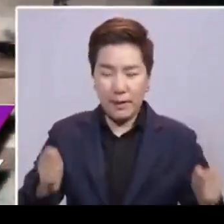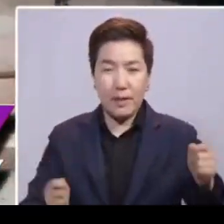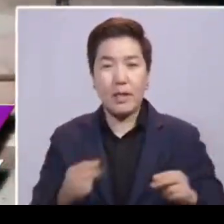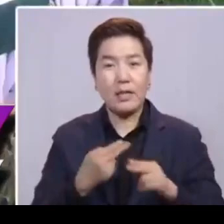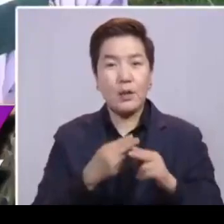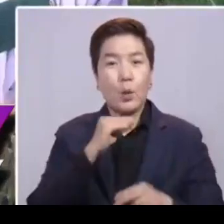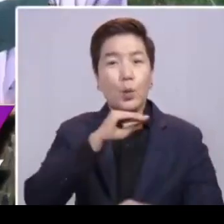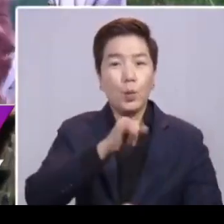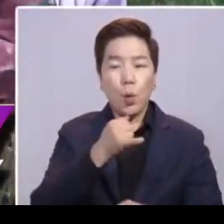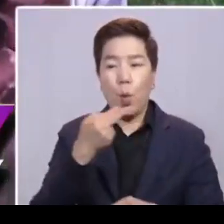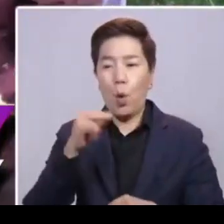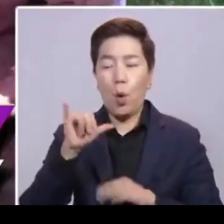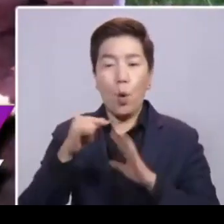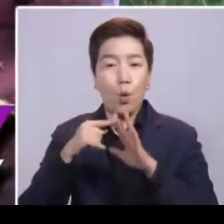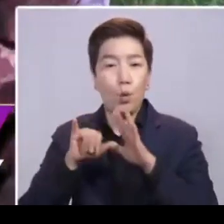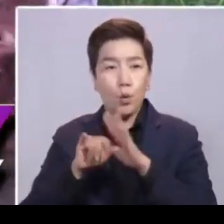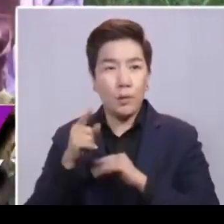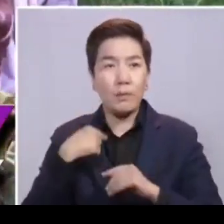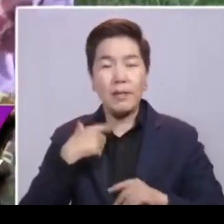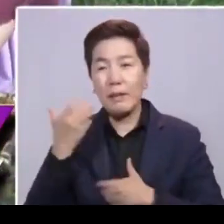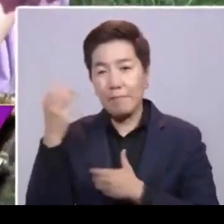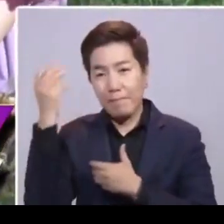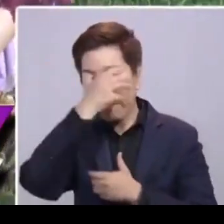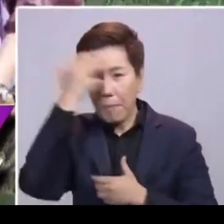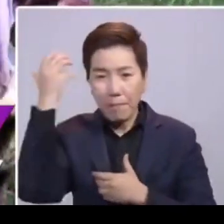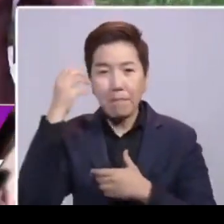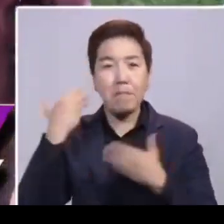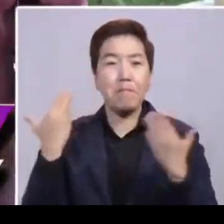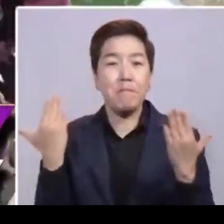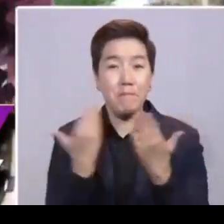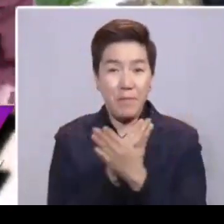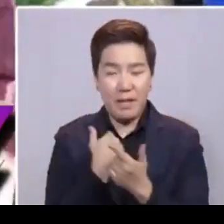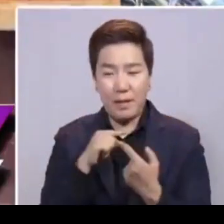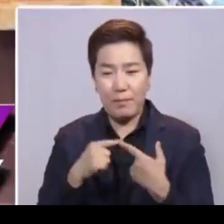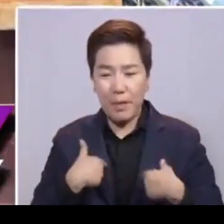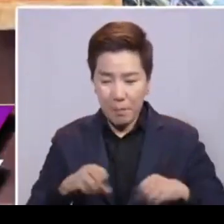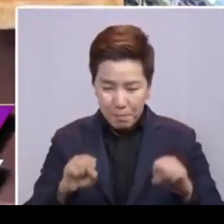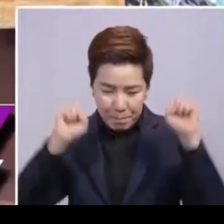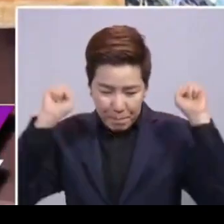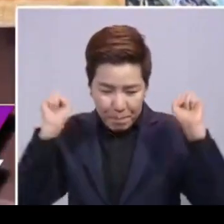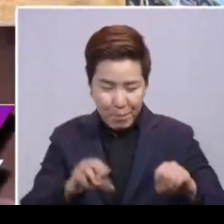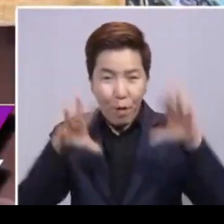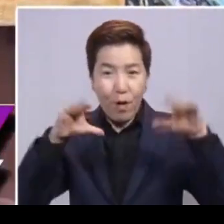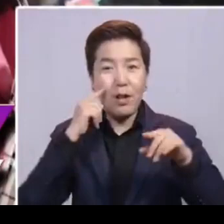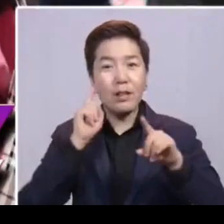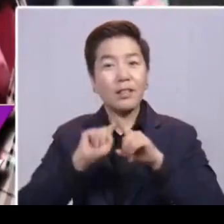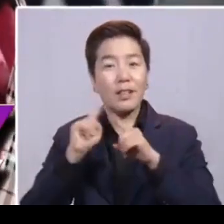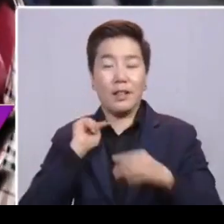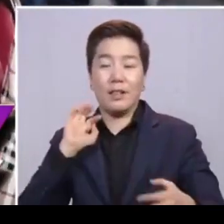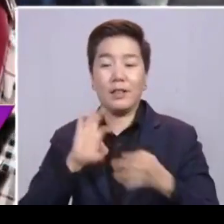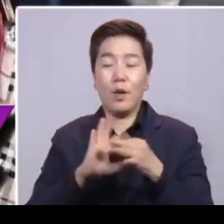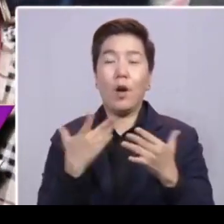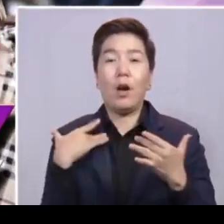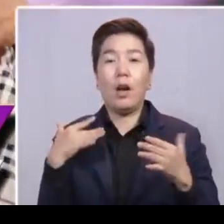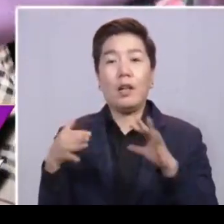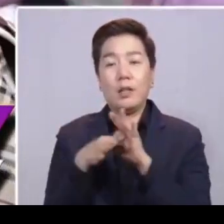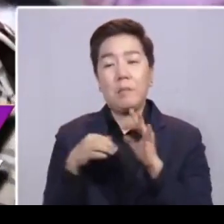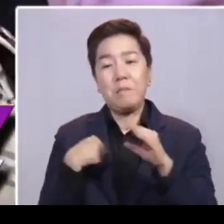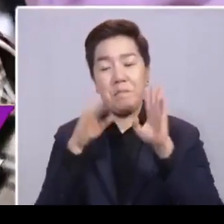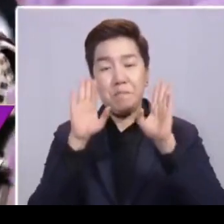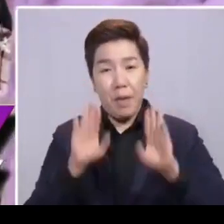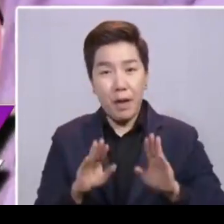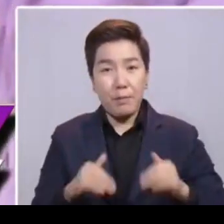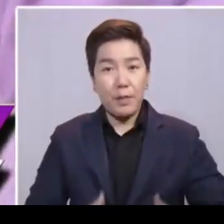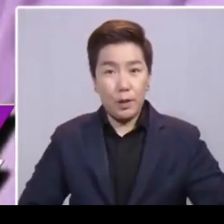โจหลุยส์อุปรากรจีนชุดงิ้วเปลี่ยนหน้าค่ะมหัศจรรย์มนต์มายากลนะคะแล้วก็ศิลปะวัฒนธรรมไทยเพื่อการเรียนรู้อัตลักษณ์